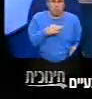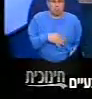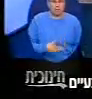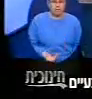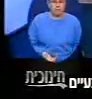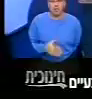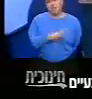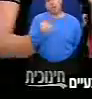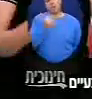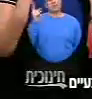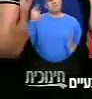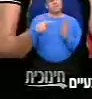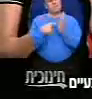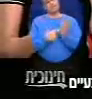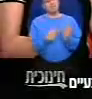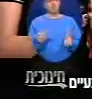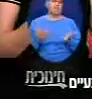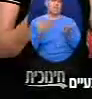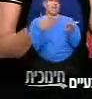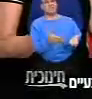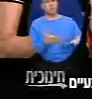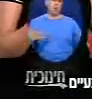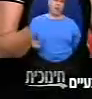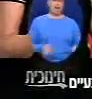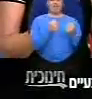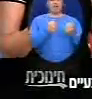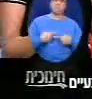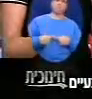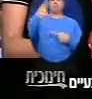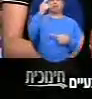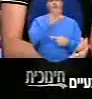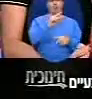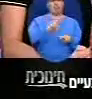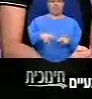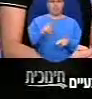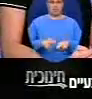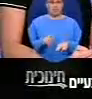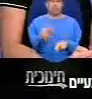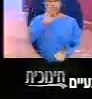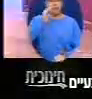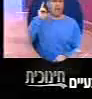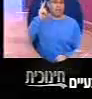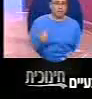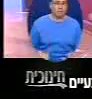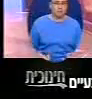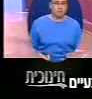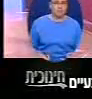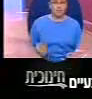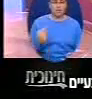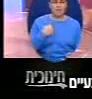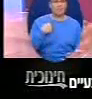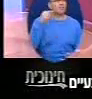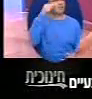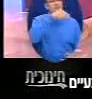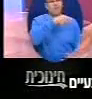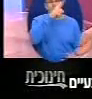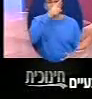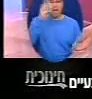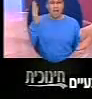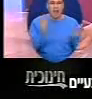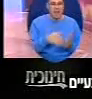שמציגים לנו כמשהו שיחיה את העיר ויביא לפריחה ולצמיחה. לבדיוק חוזרת מסוף שבוע באילת לראות את הקניון גם על החוף,